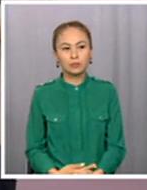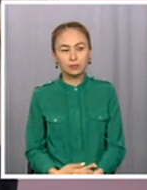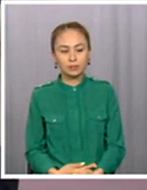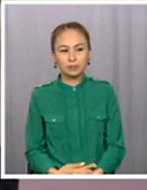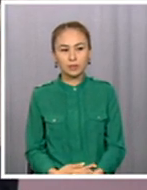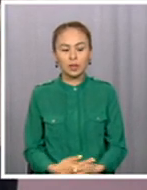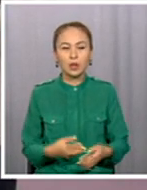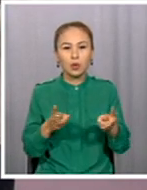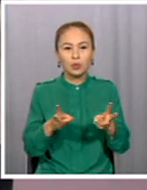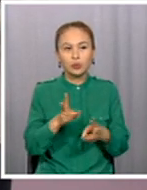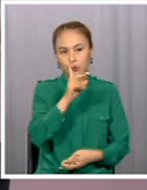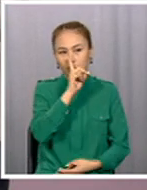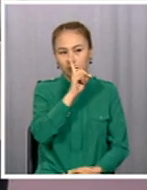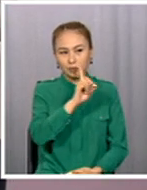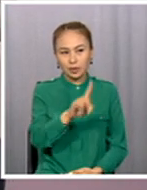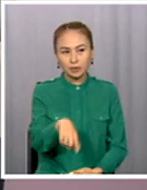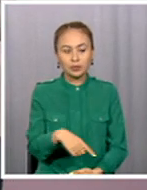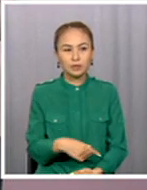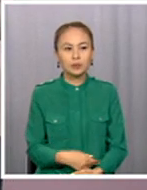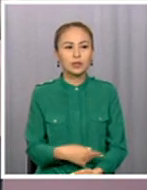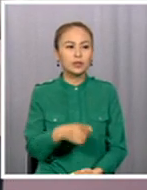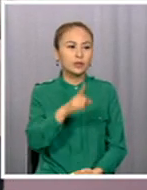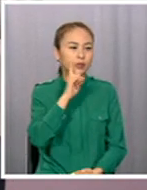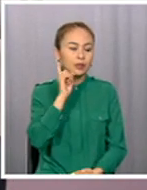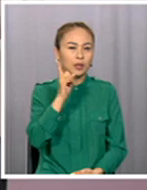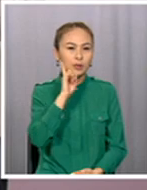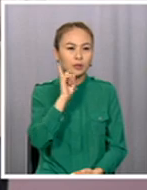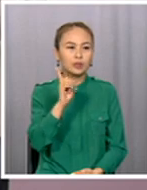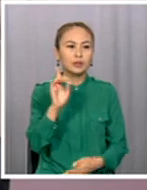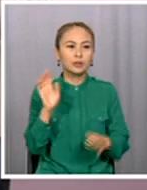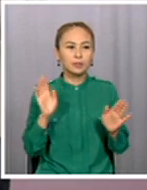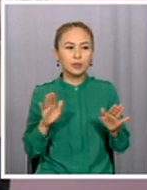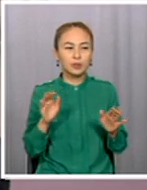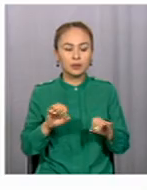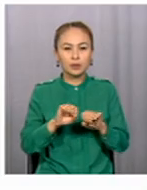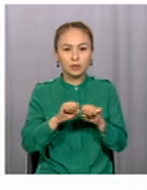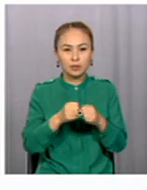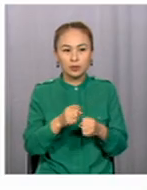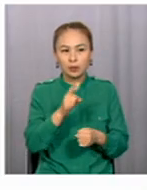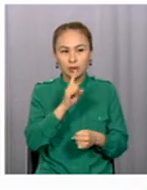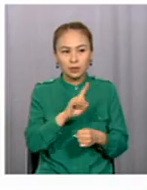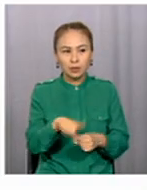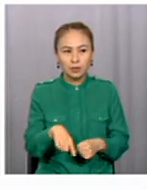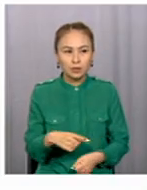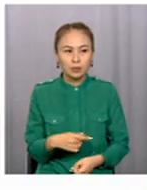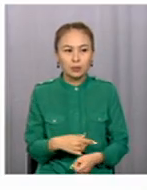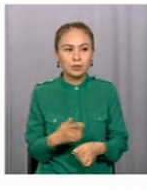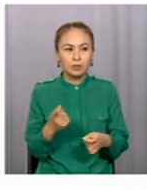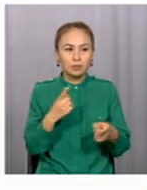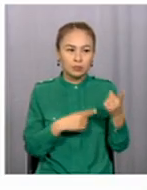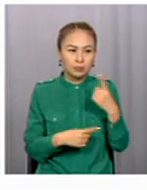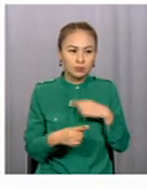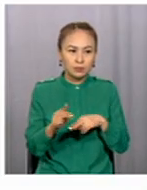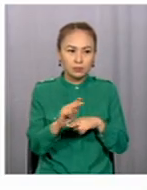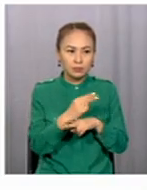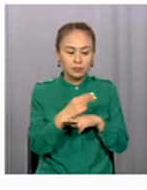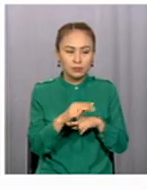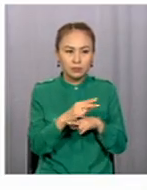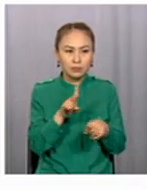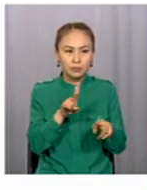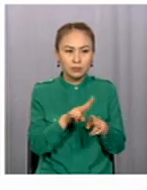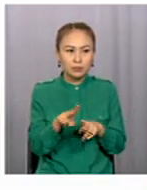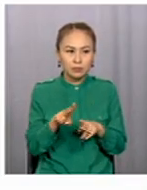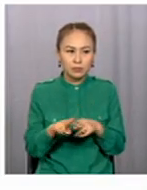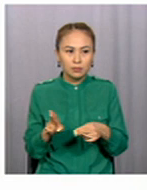От жақпайды. Жас шыбықтарды сындырмайды. Қайта табиғат зиянкестерімен